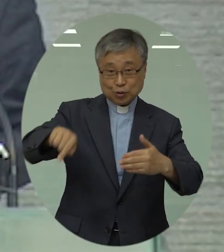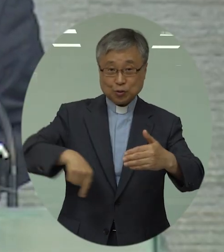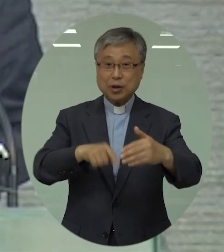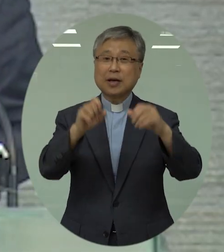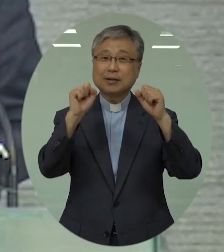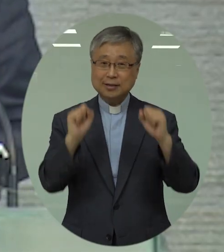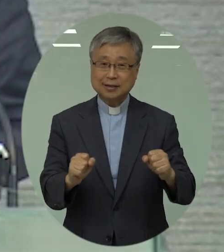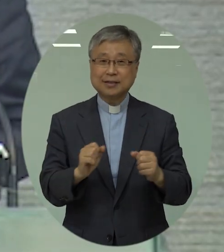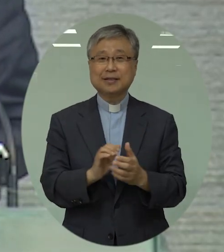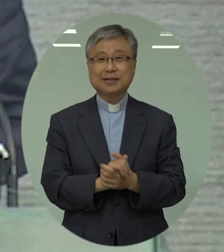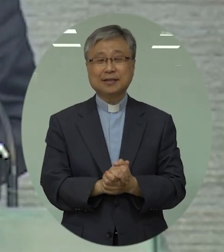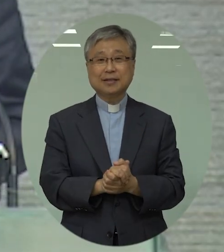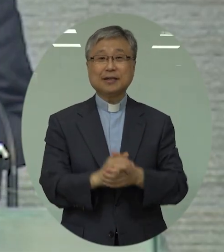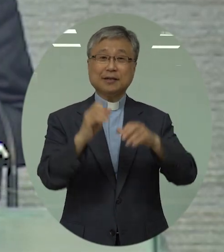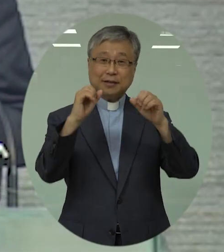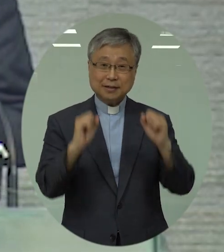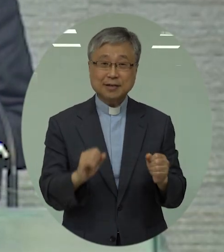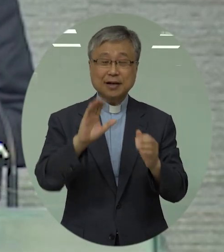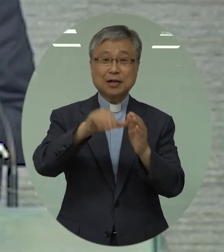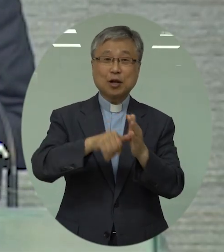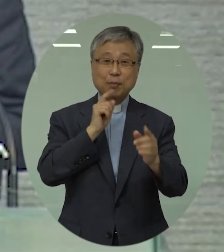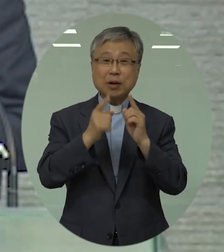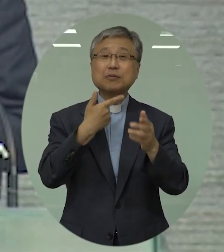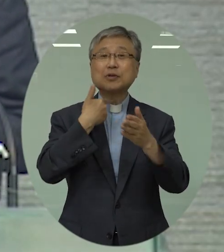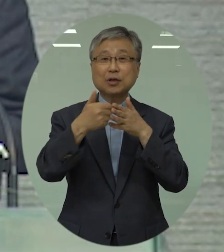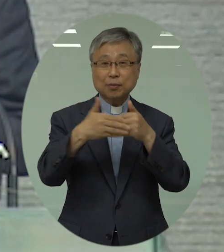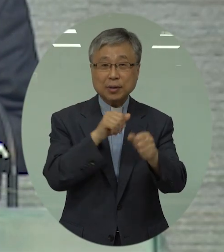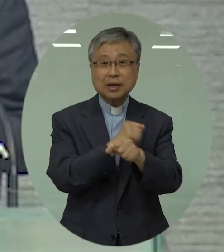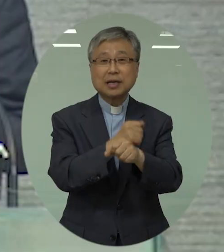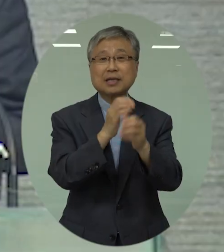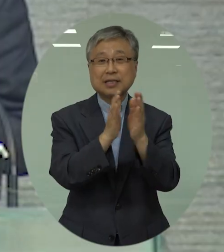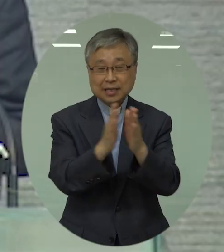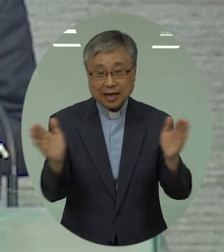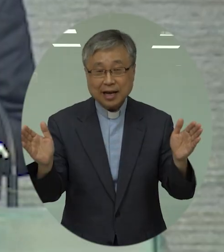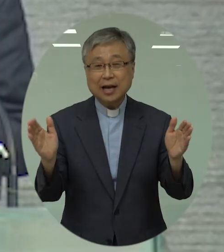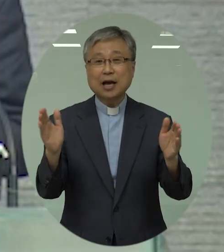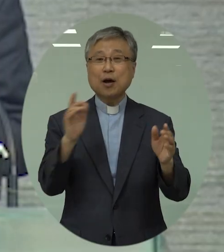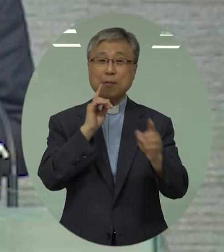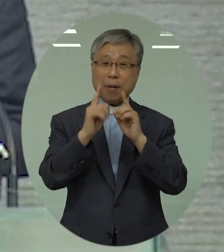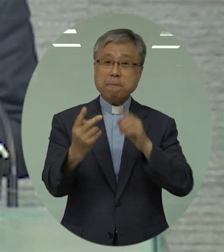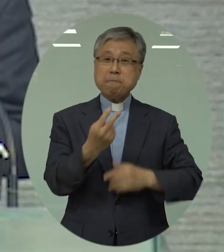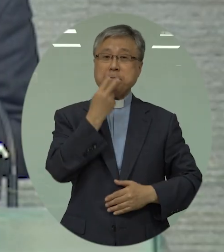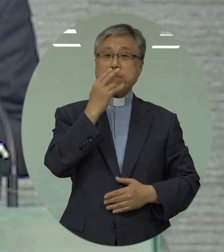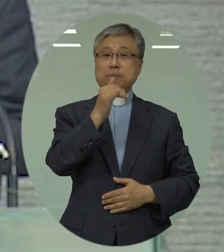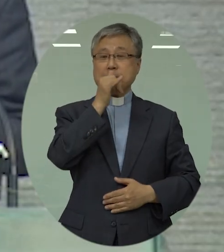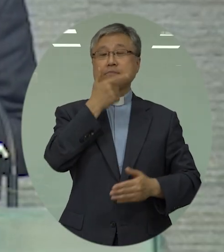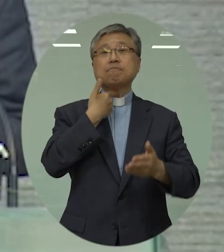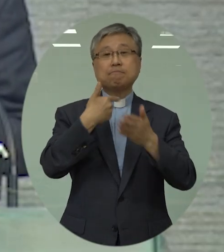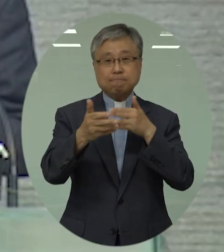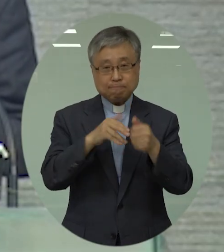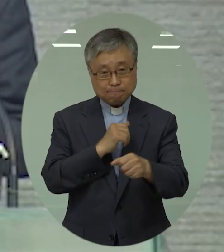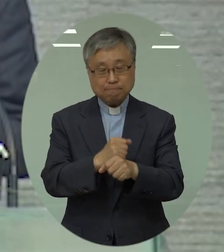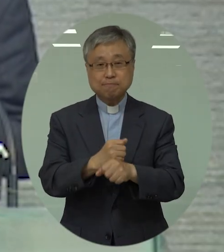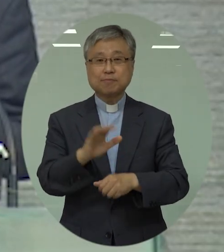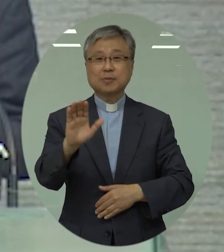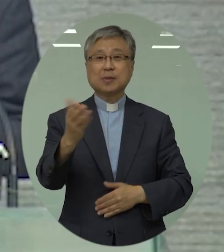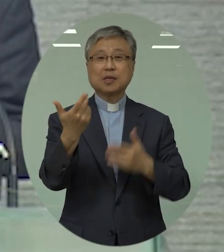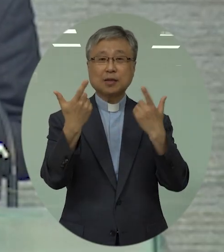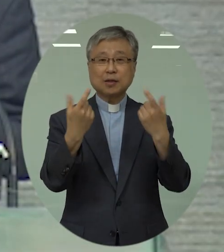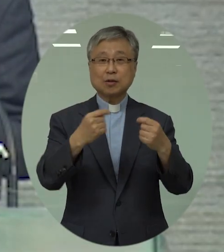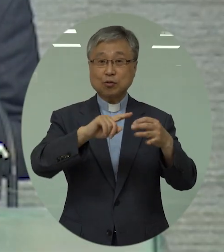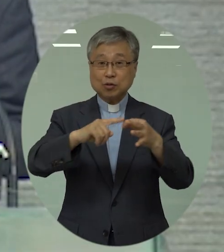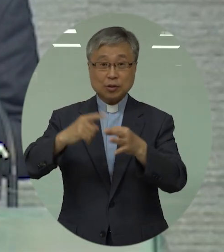것. 거할 때 말씀을 체험하기 시작해요. 말씀의 살아있음을 체험해요. 이런